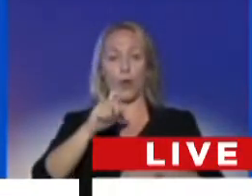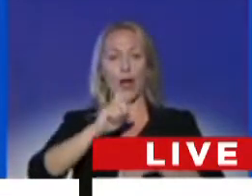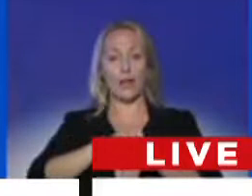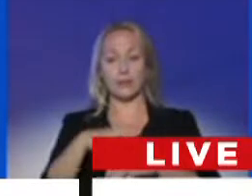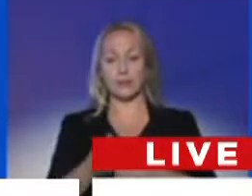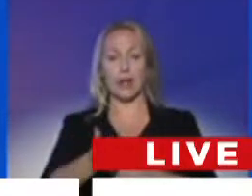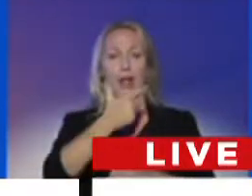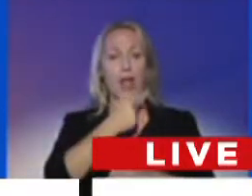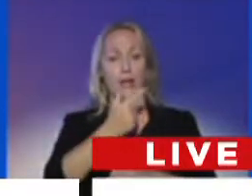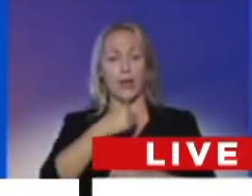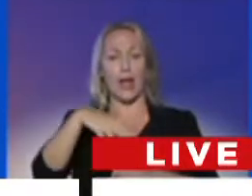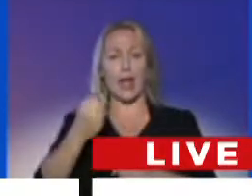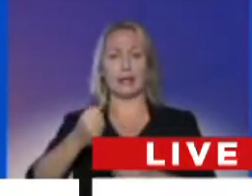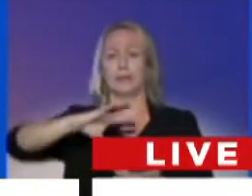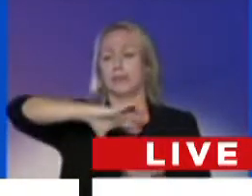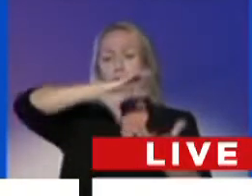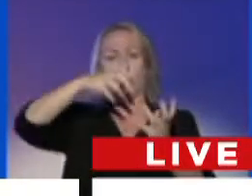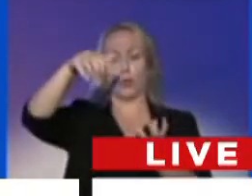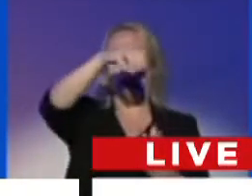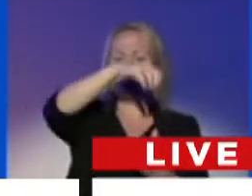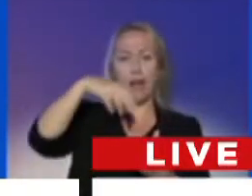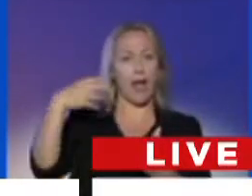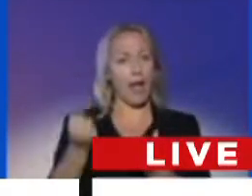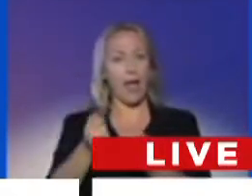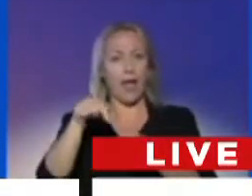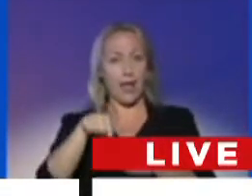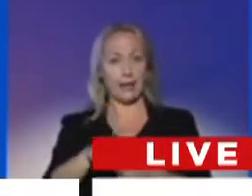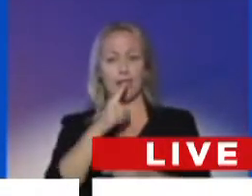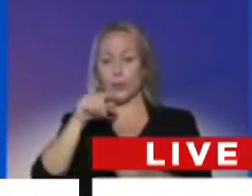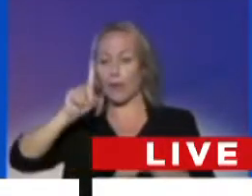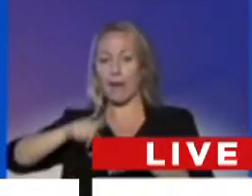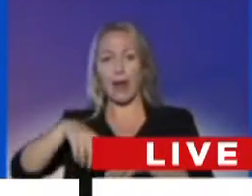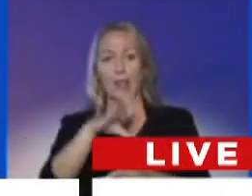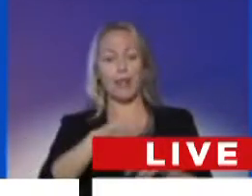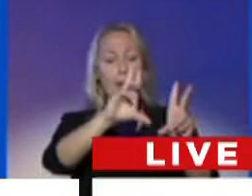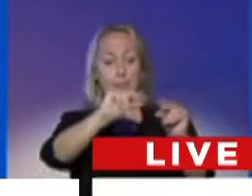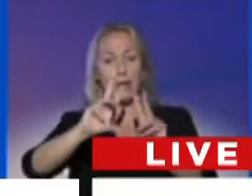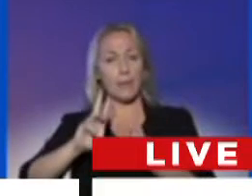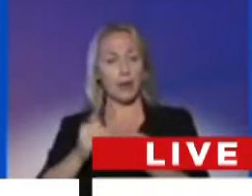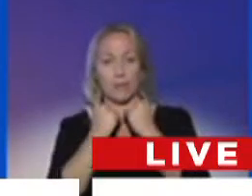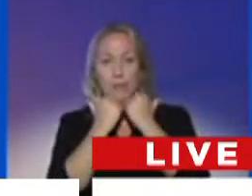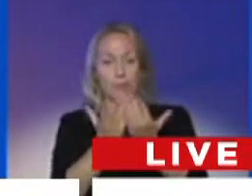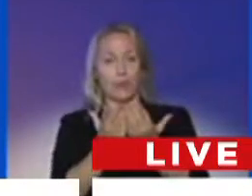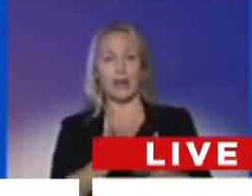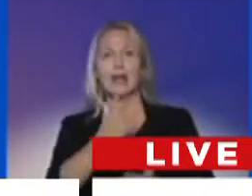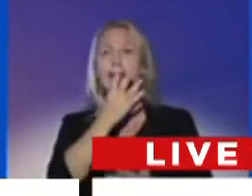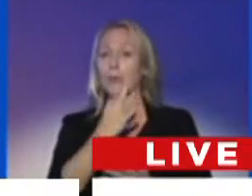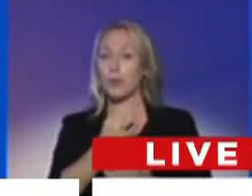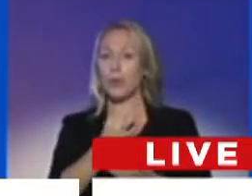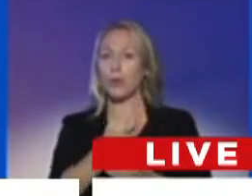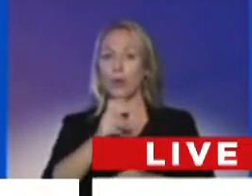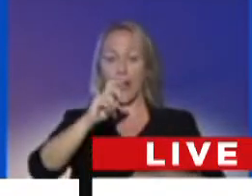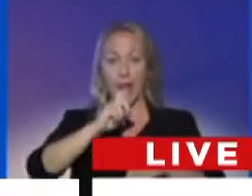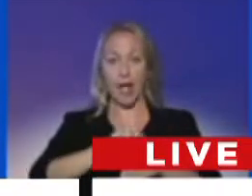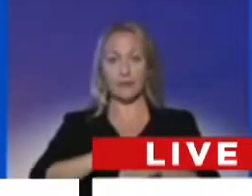που παρέχεται από πάρα πολλές χώρες δεν μπορεί να ισχύσει και στην Ελλάδα, ώστε να φέρουμε